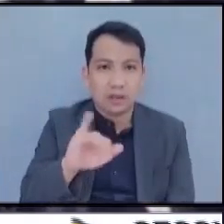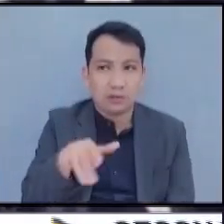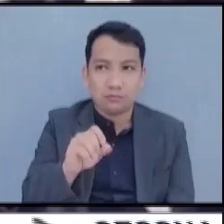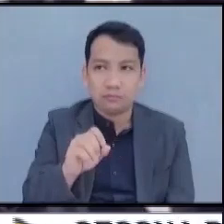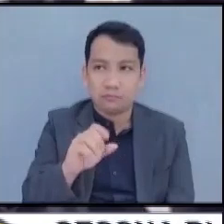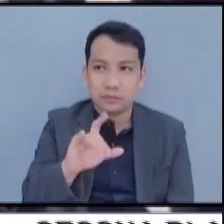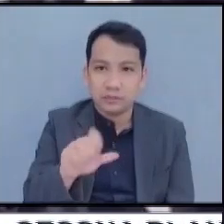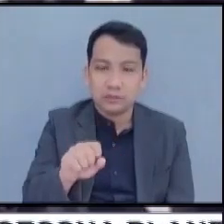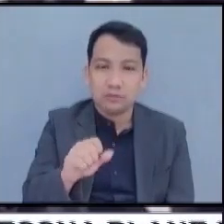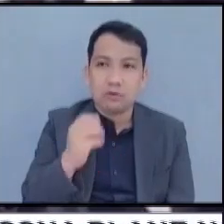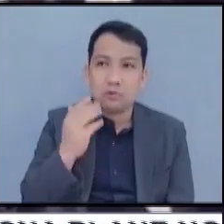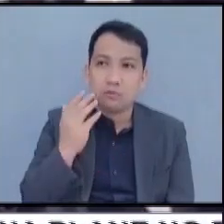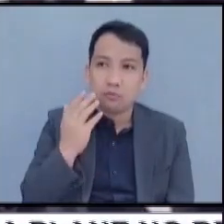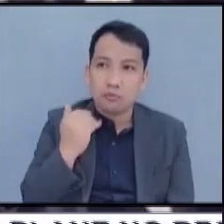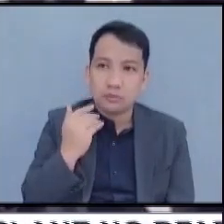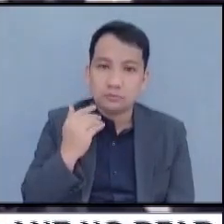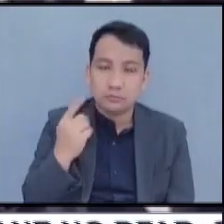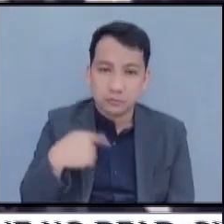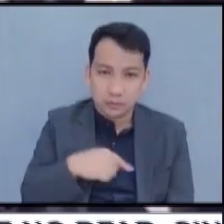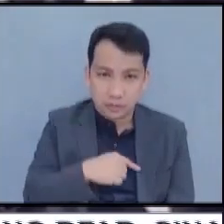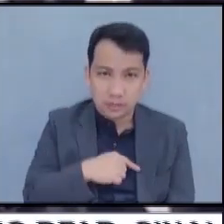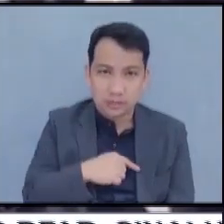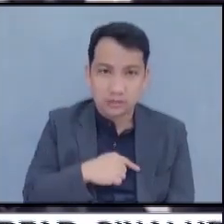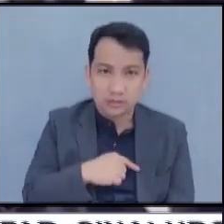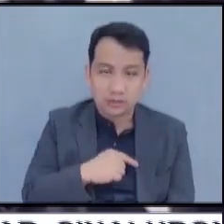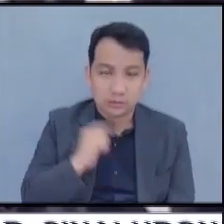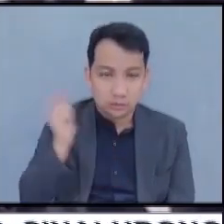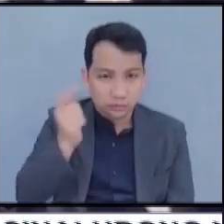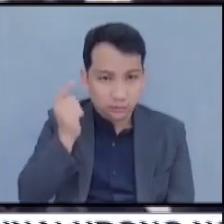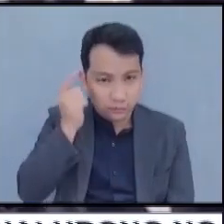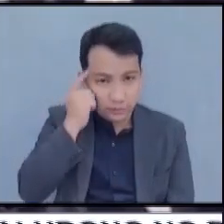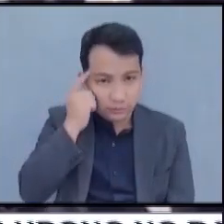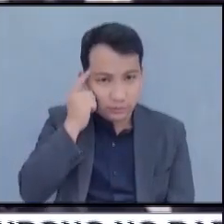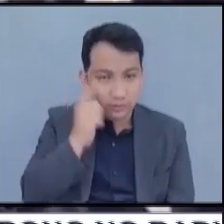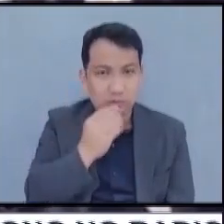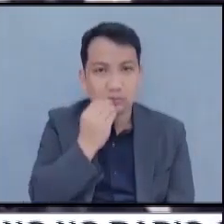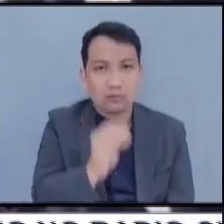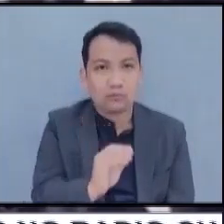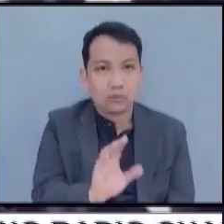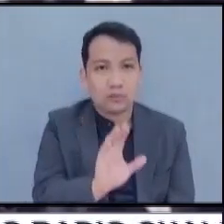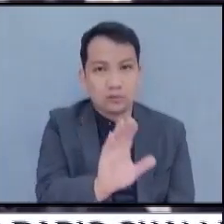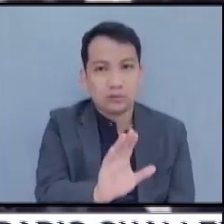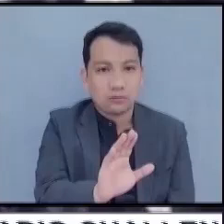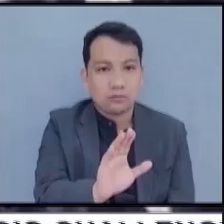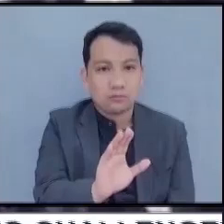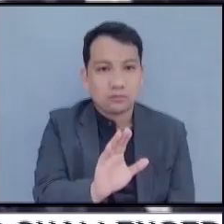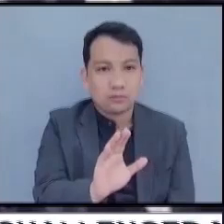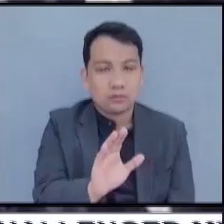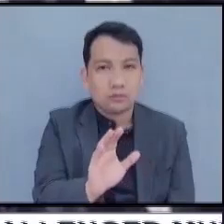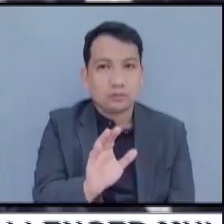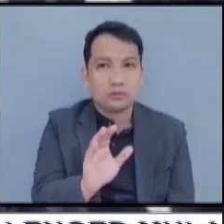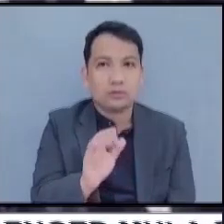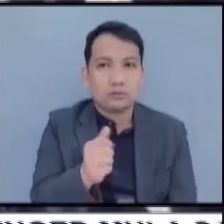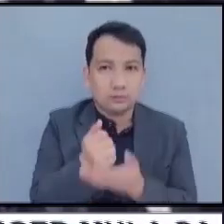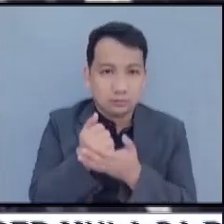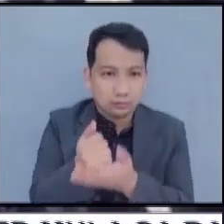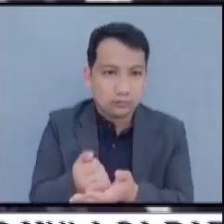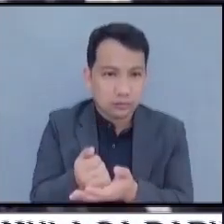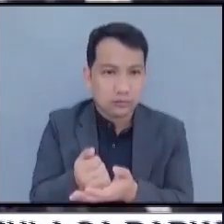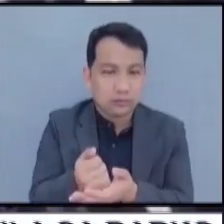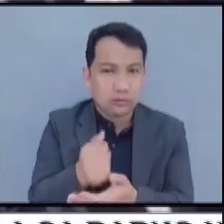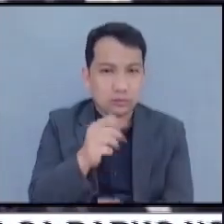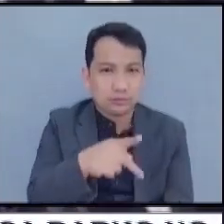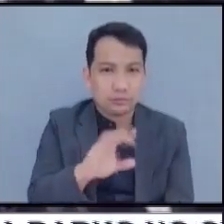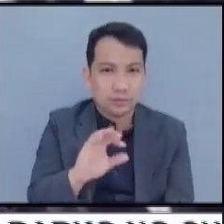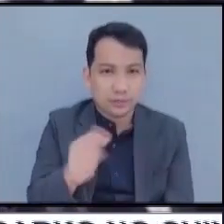reason why our national government has directed to the National Security Advisor, the Philippine Coast Guard